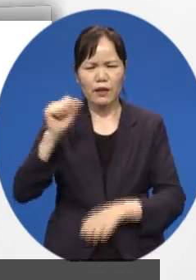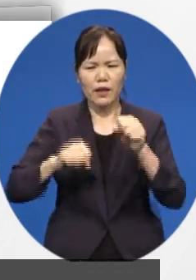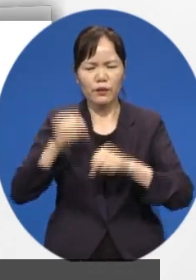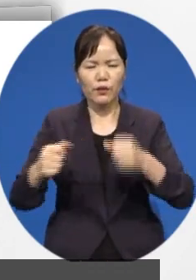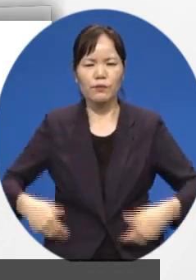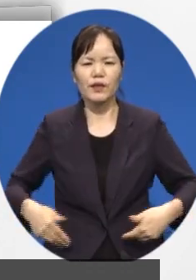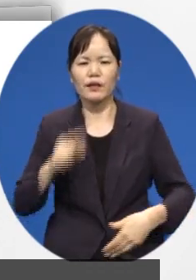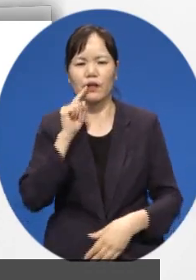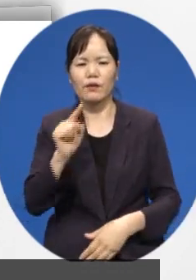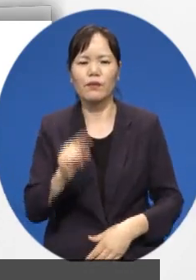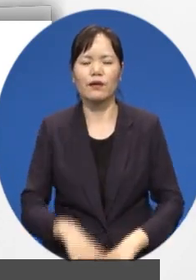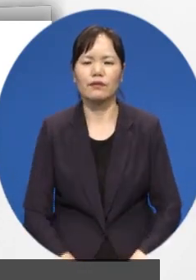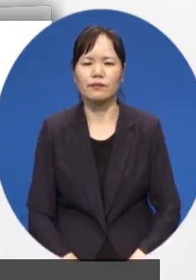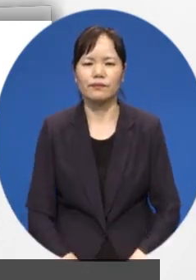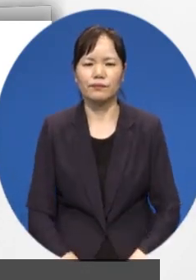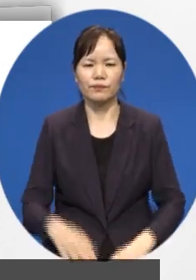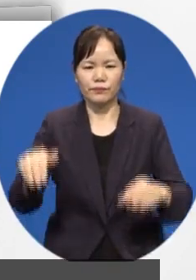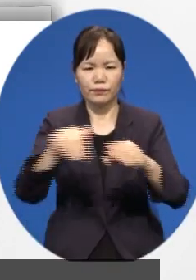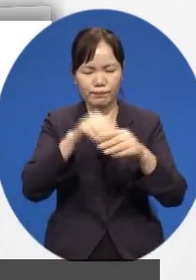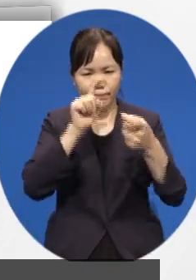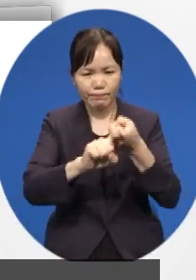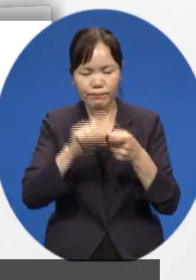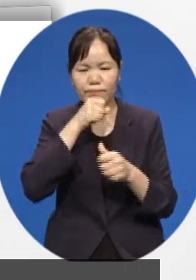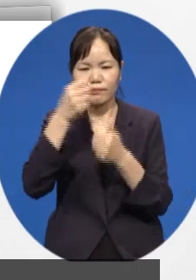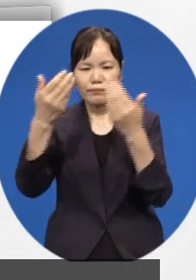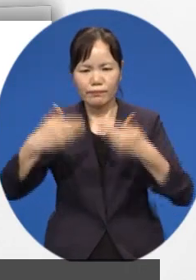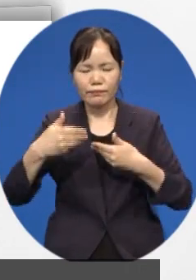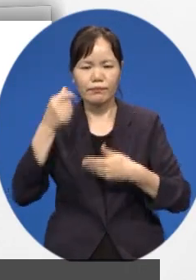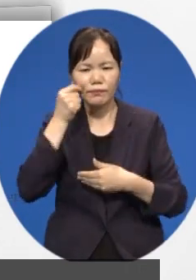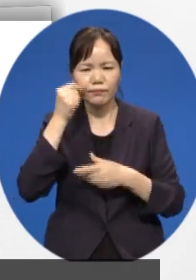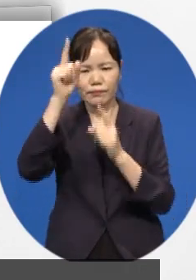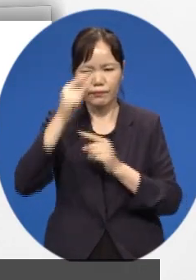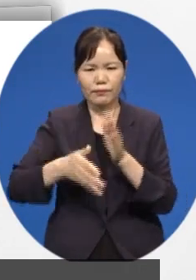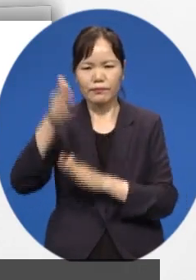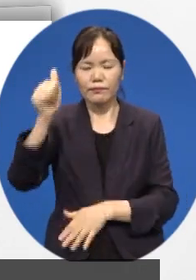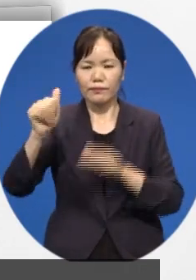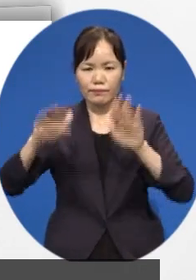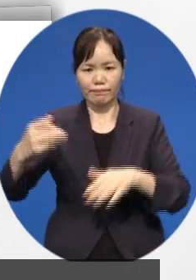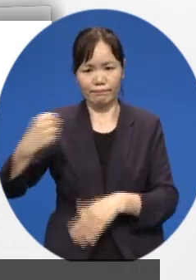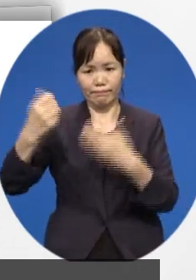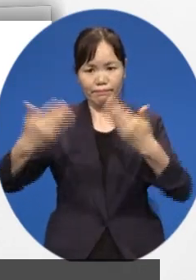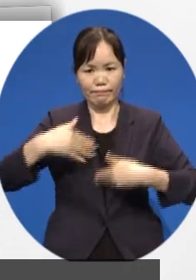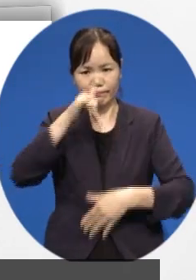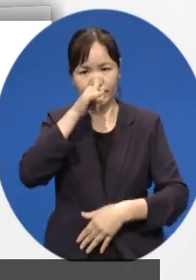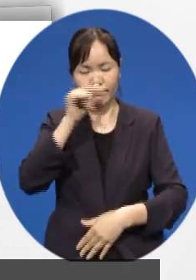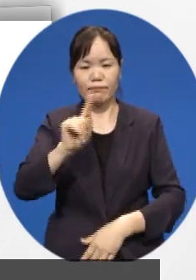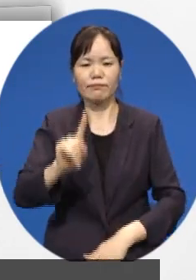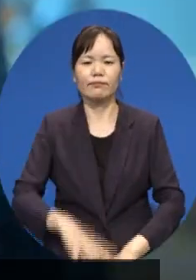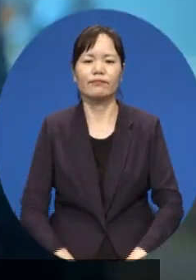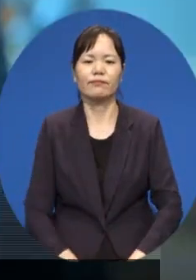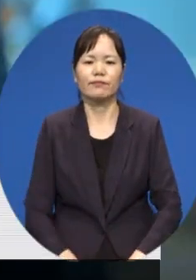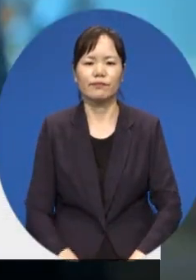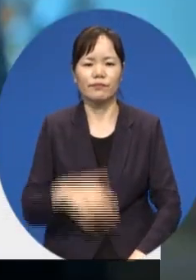얘기를 했다고 합니다. 사실 친문들로부터 지지를 못 받고 있는 이재명 지사 이번에 좀 그럼 힘을 얻을 수 있을까요? 뭐 이게